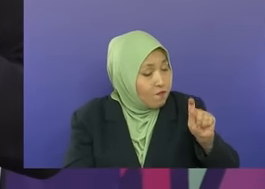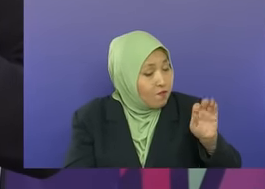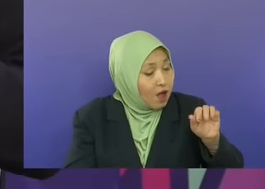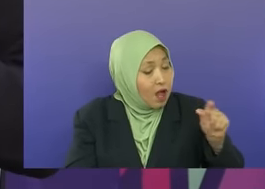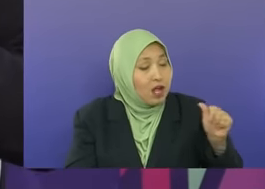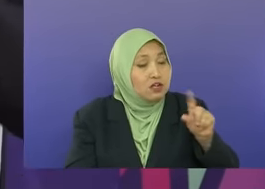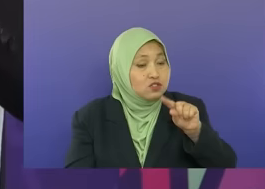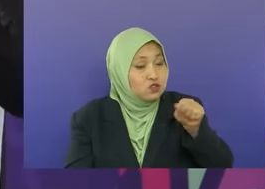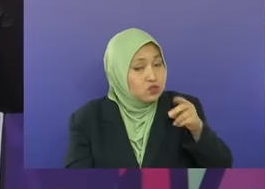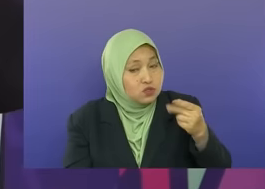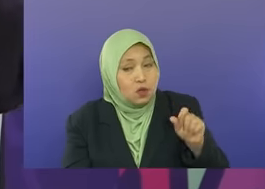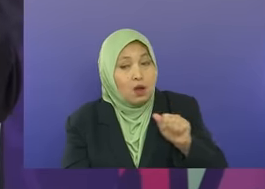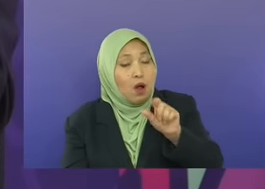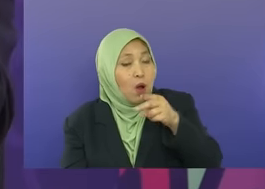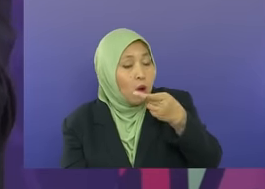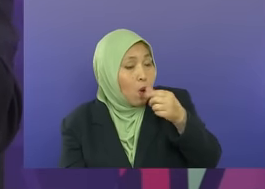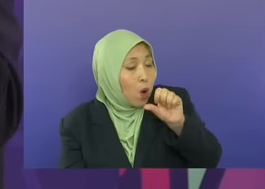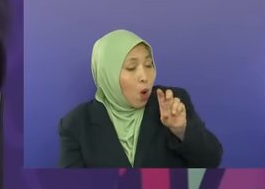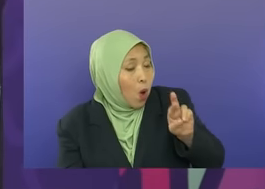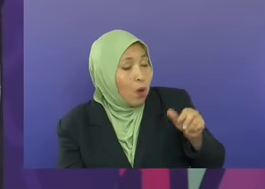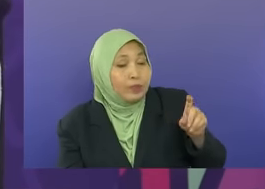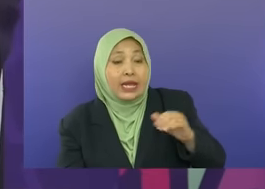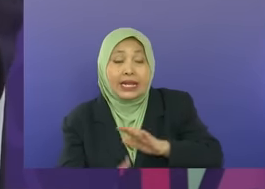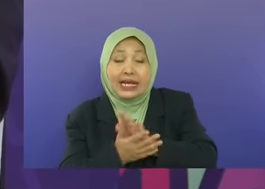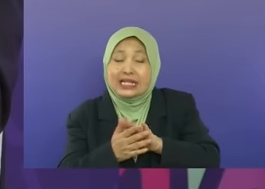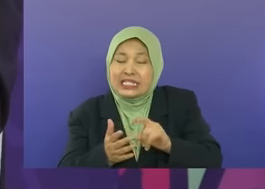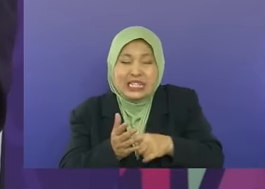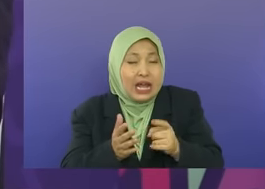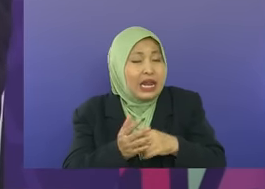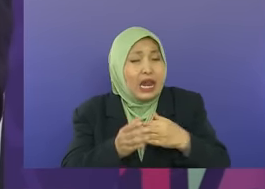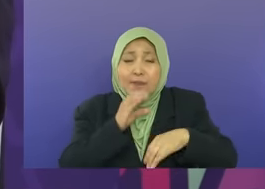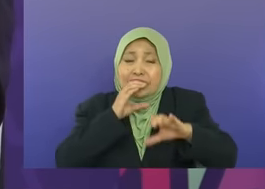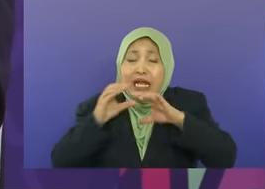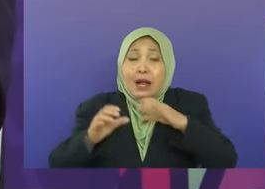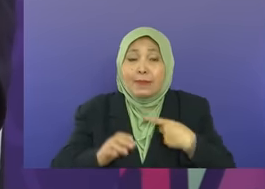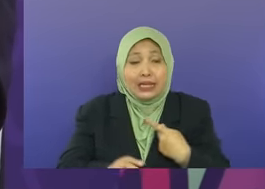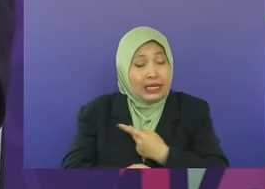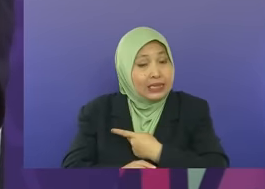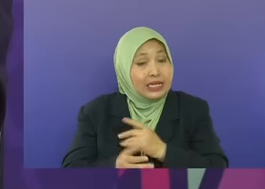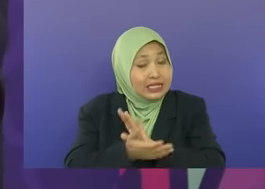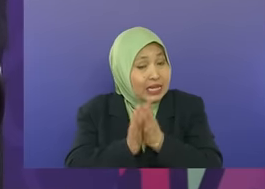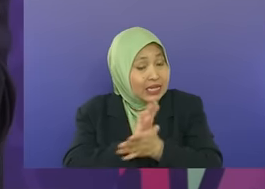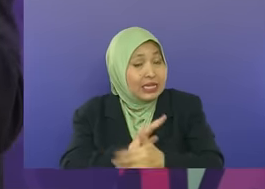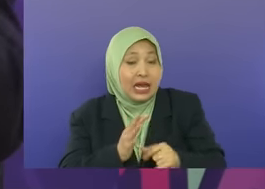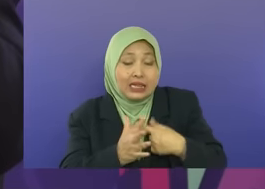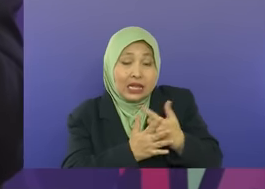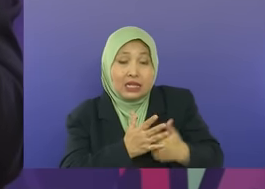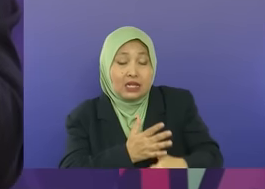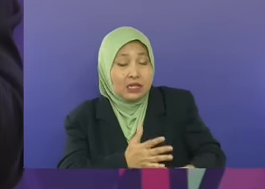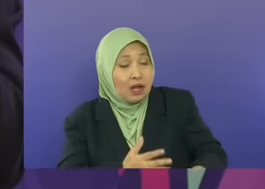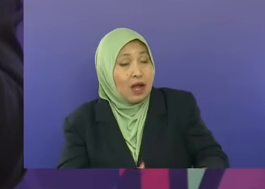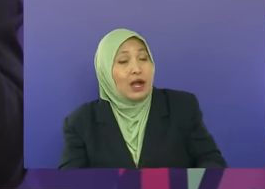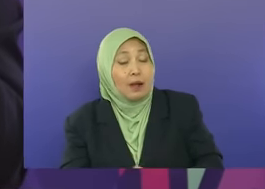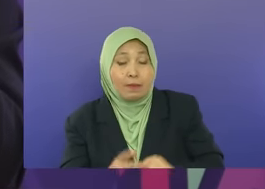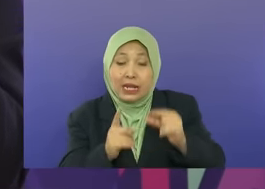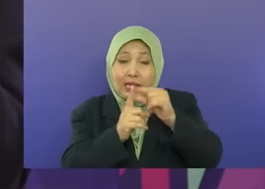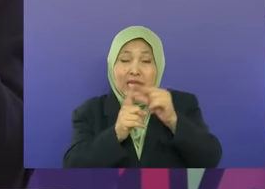Allah kata Allah jarang juga dalam percakapan kita kan antaranya kalimat